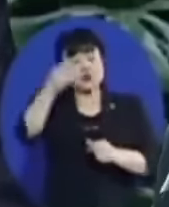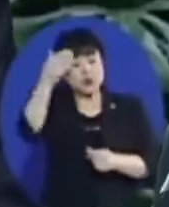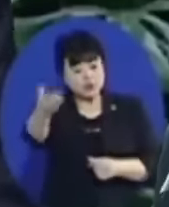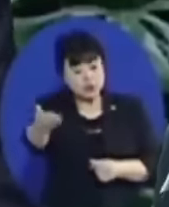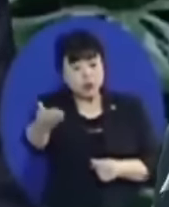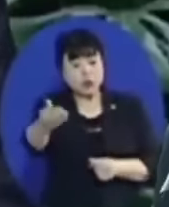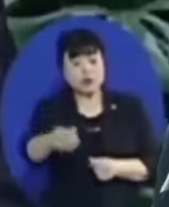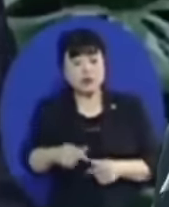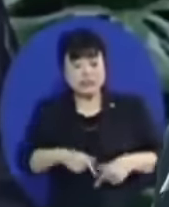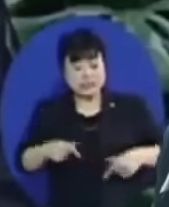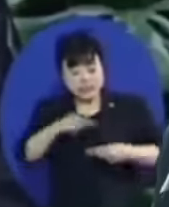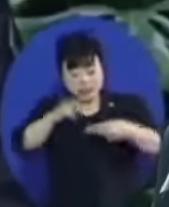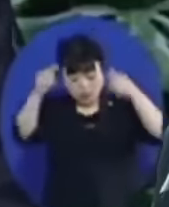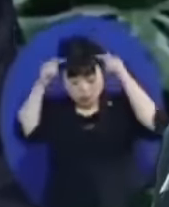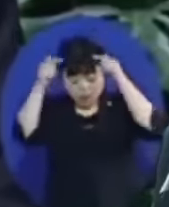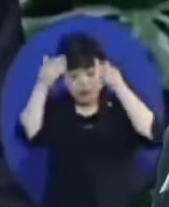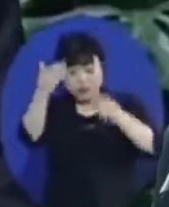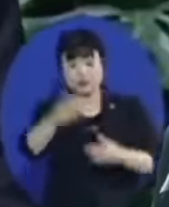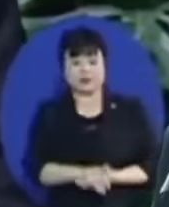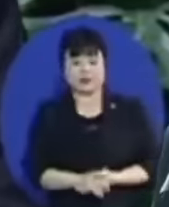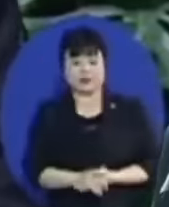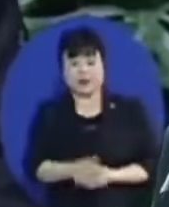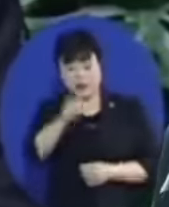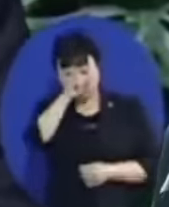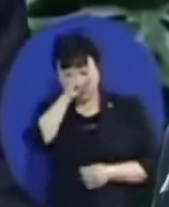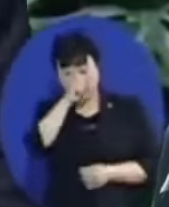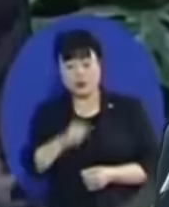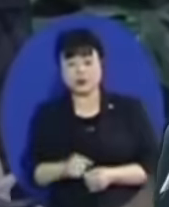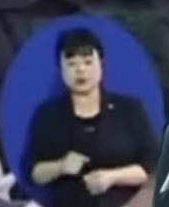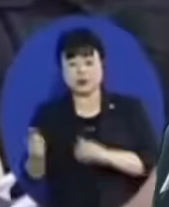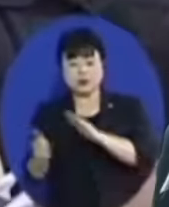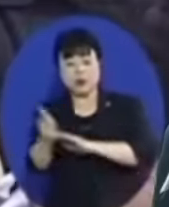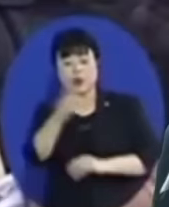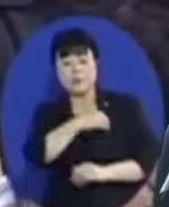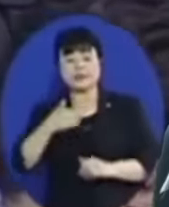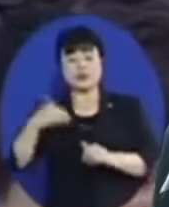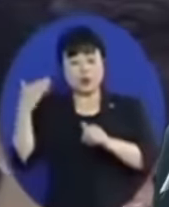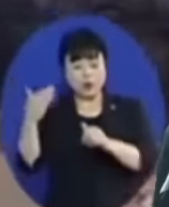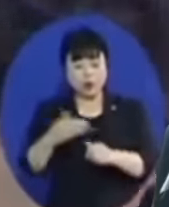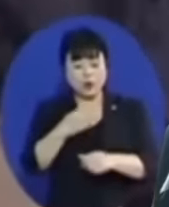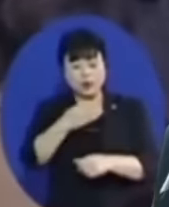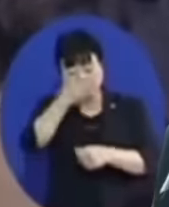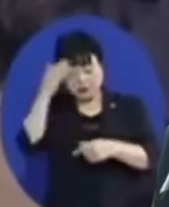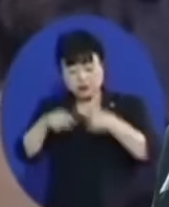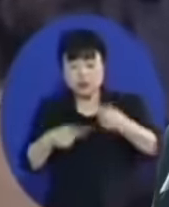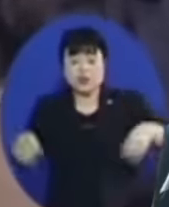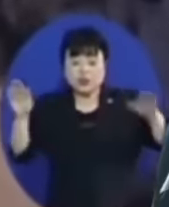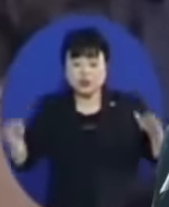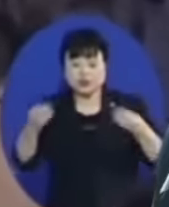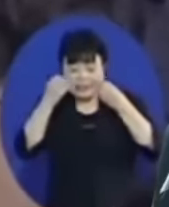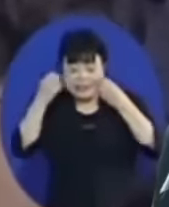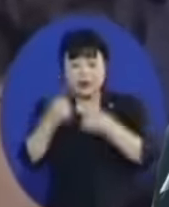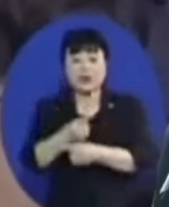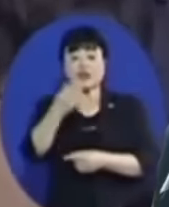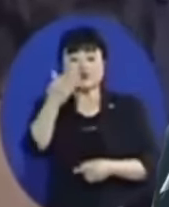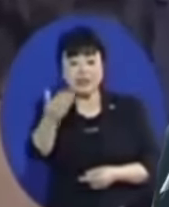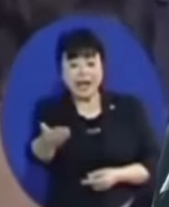구속하시고 인자와 긍휼로 관을 씌우시며 좋은 것으로 내 소원을 만족해 하사 내 청춘으로 독수리같이 새롭게 하시는